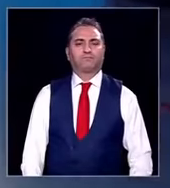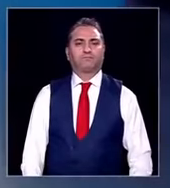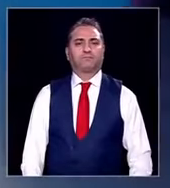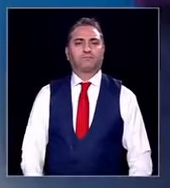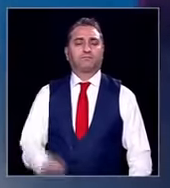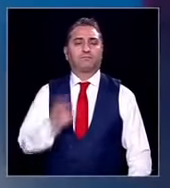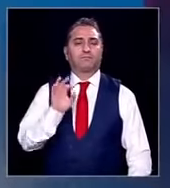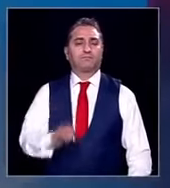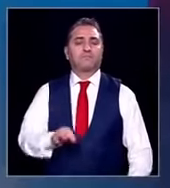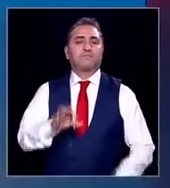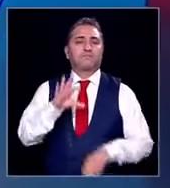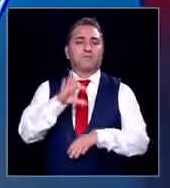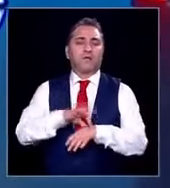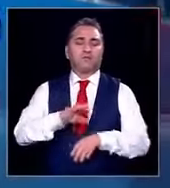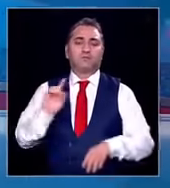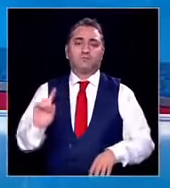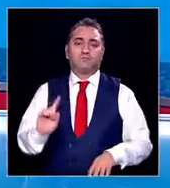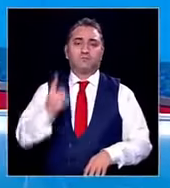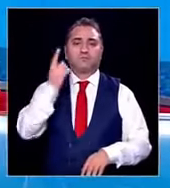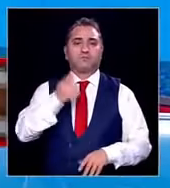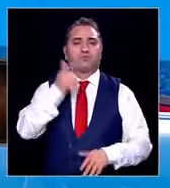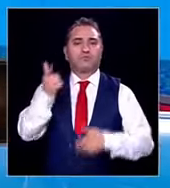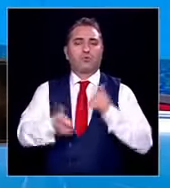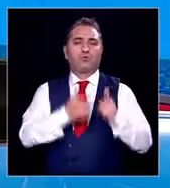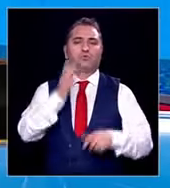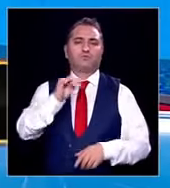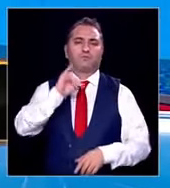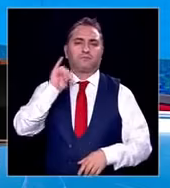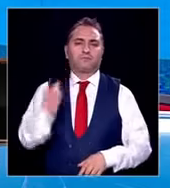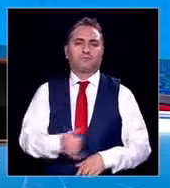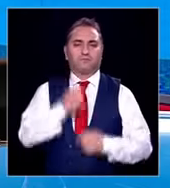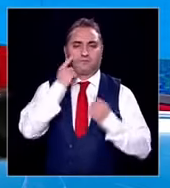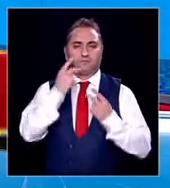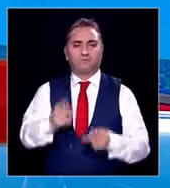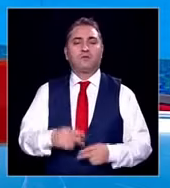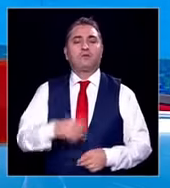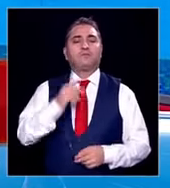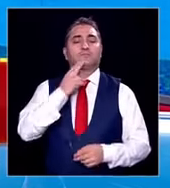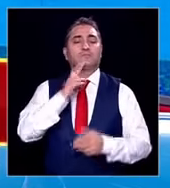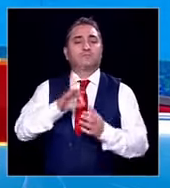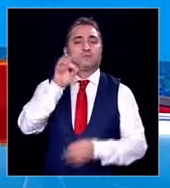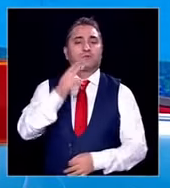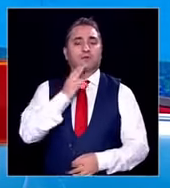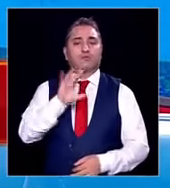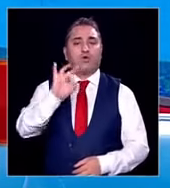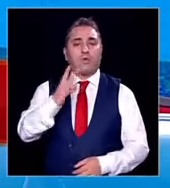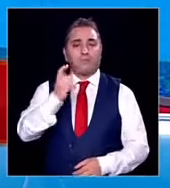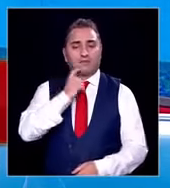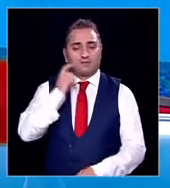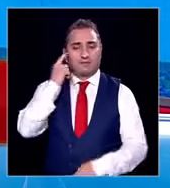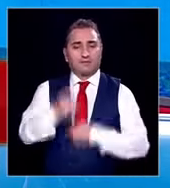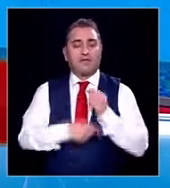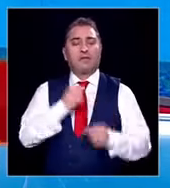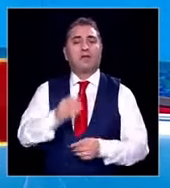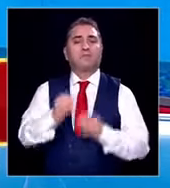Şimdi sıra dışı bir hastalığın yol açtığı akıl almaz görüntüler gelecek ekrana. Pika sendromuna yakalanan genç kadın 15 yıldır katı